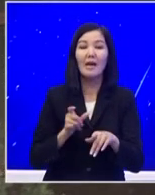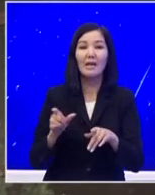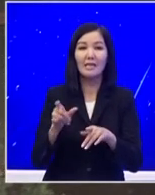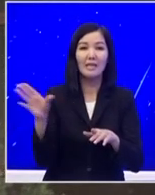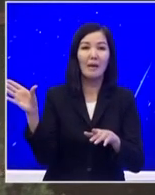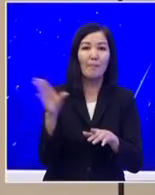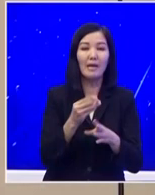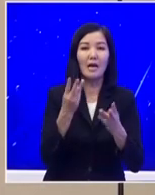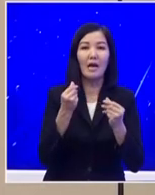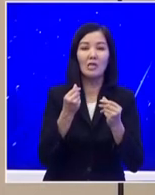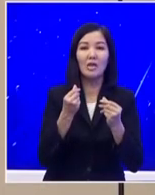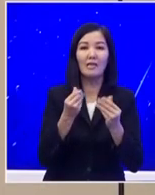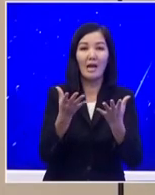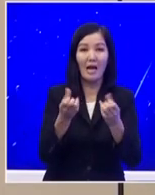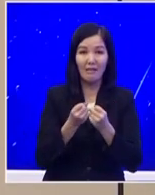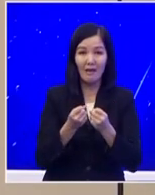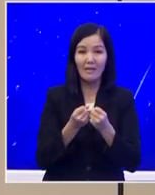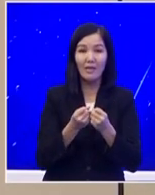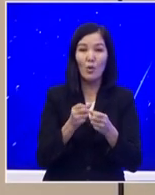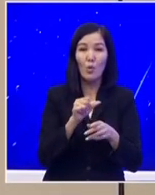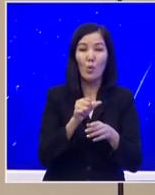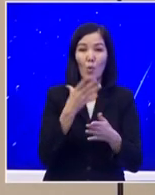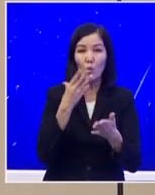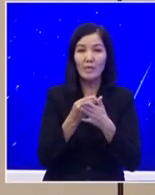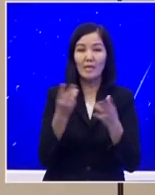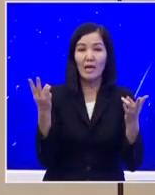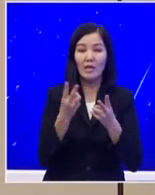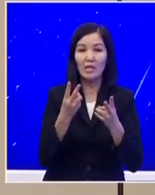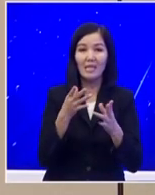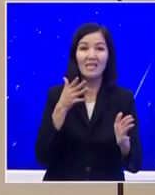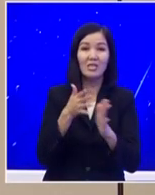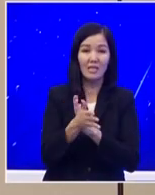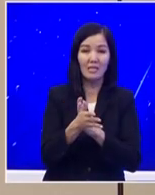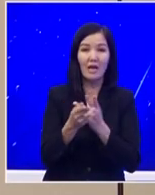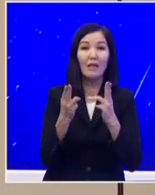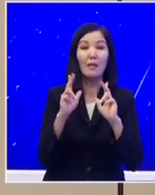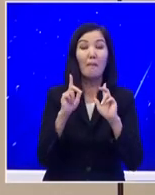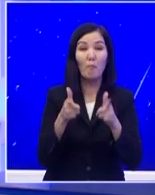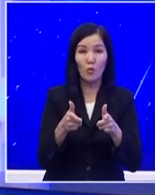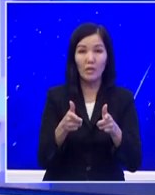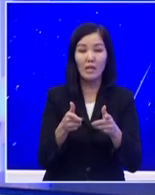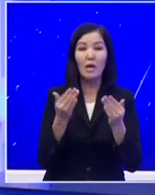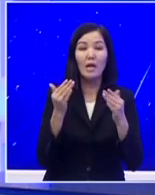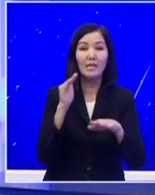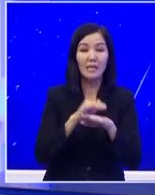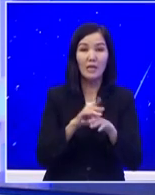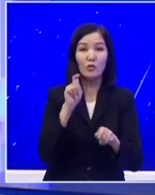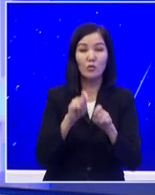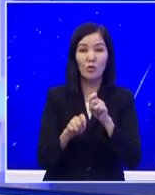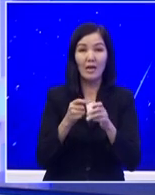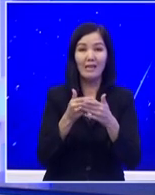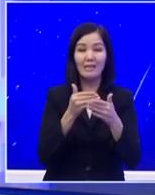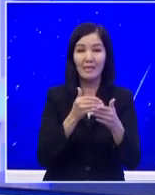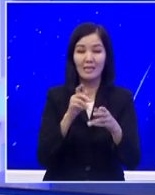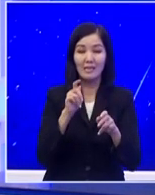ол картадағы барлық соманы шешкені және өз қажеттіліктеріне жұмсаған мойындады. Бұл дерек бойынша сотқа дейінгі тергеу